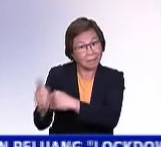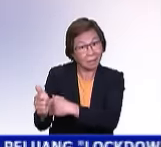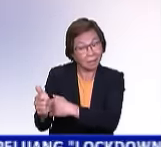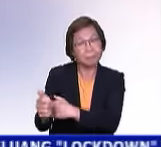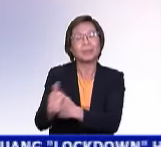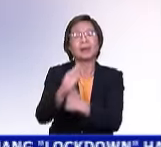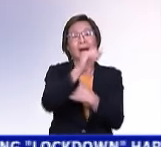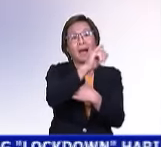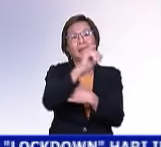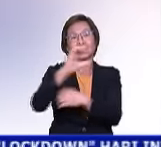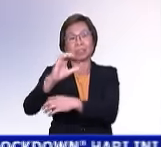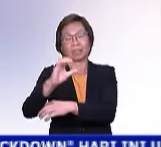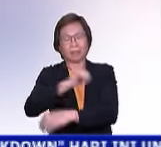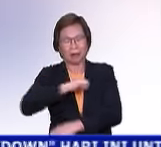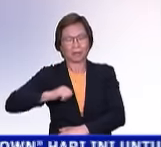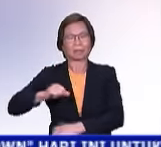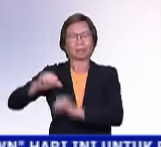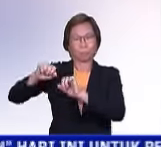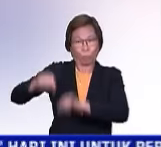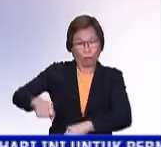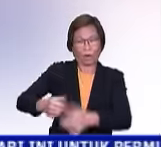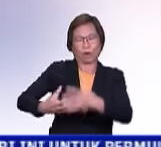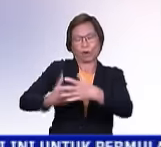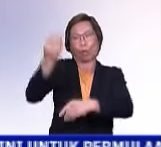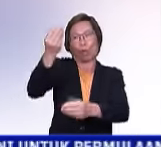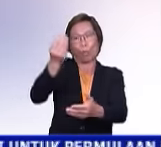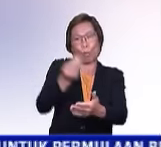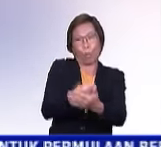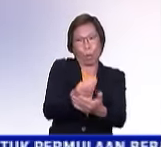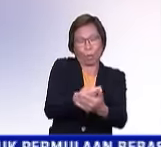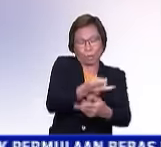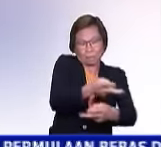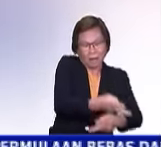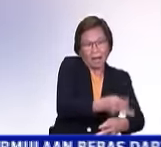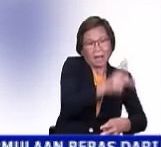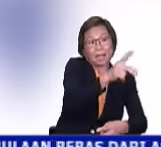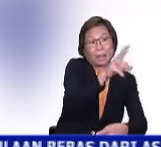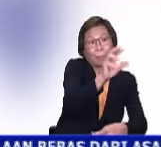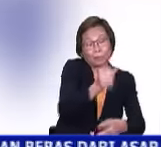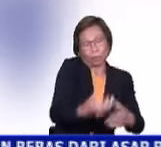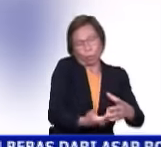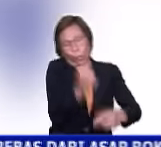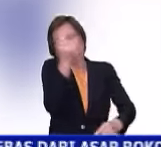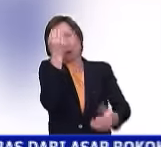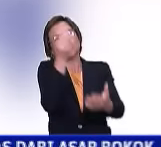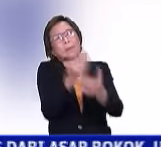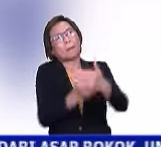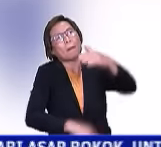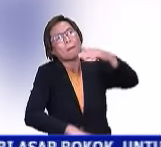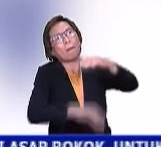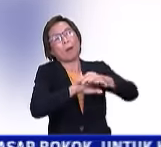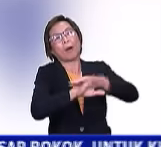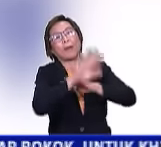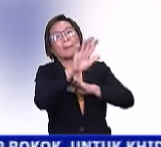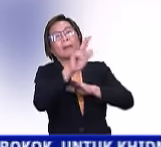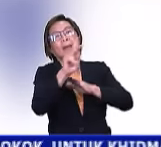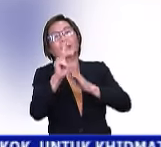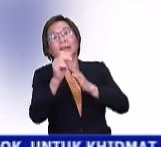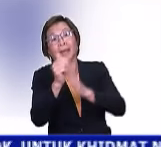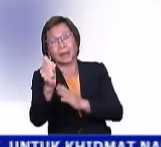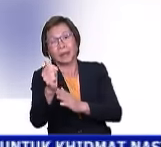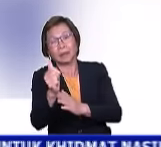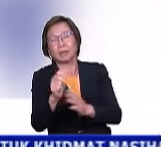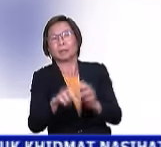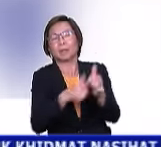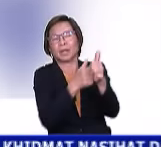membenarkan ahli yang layak untuk membuat pengeluaran simpanan KWSP mereka sehingga jumlah maksimum RM5,000